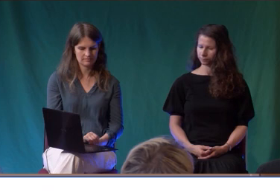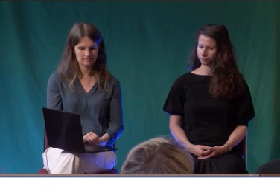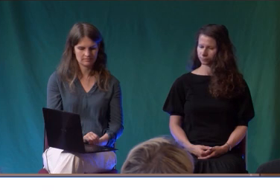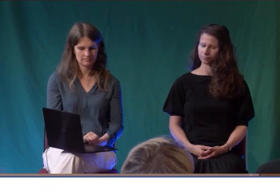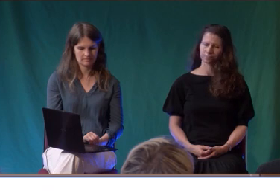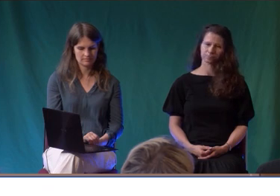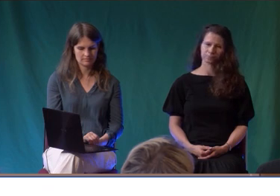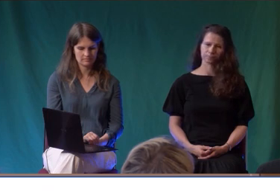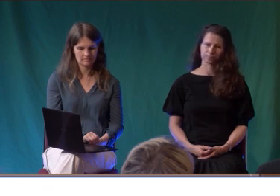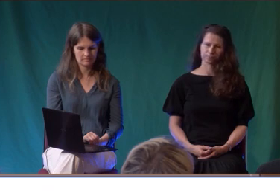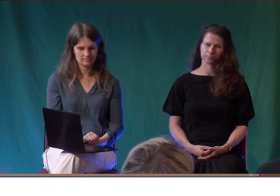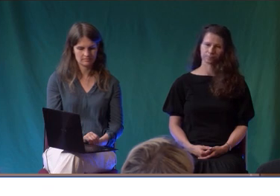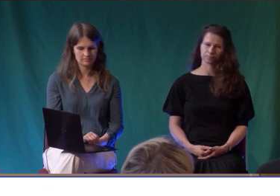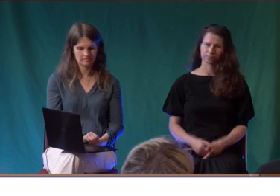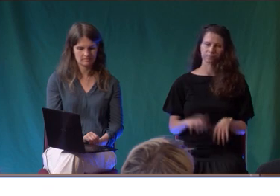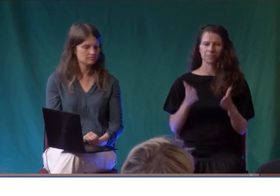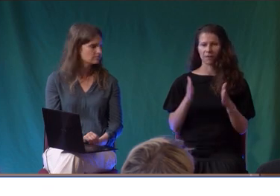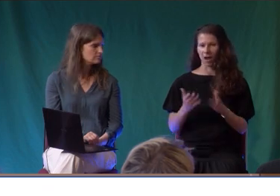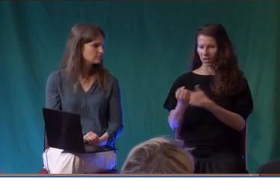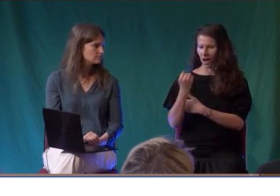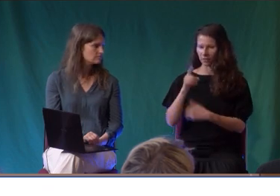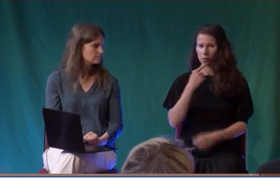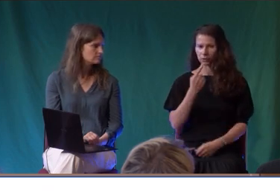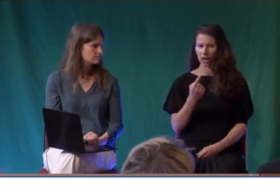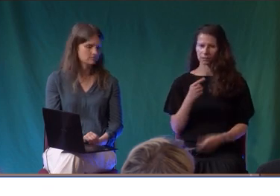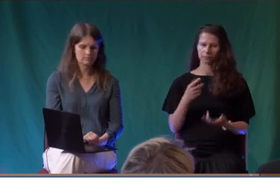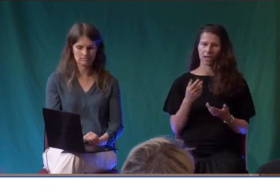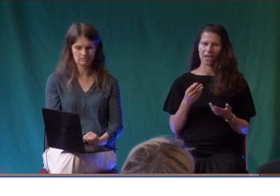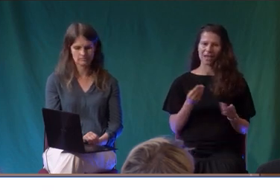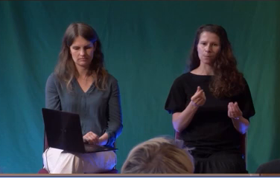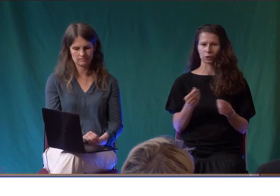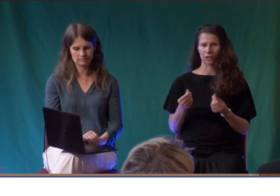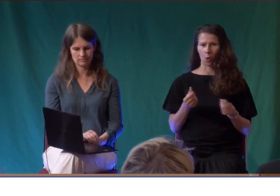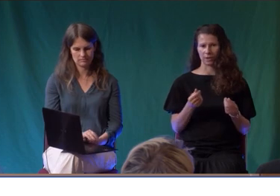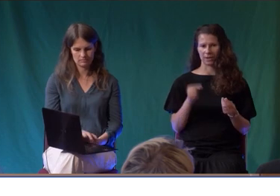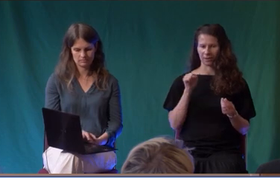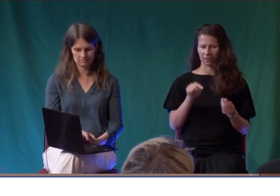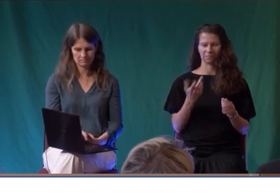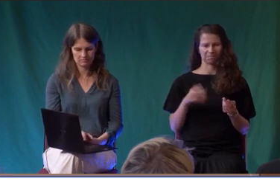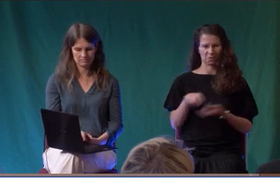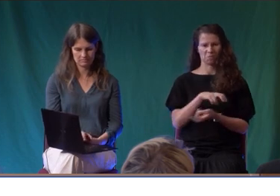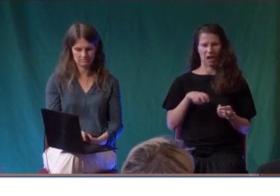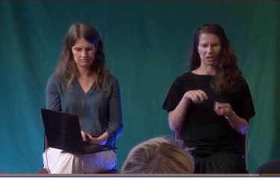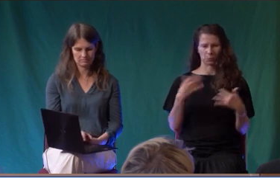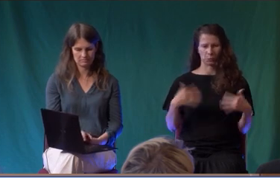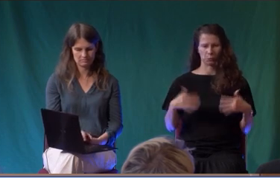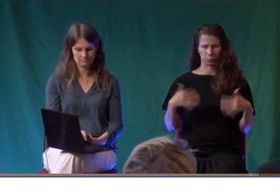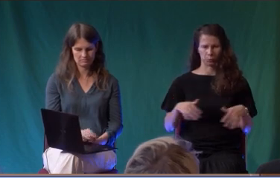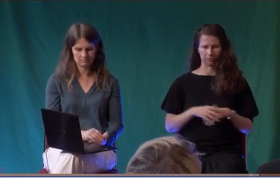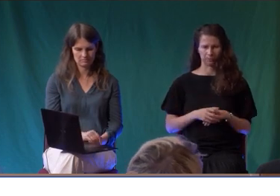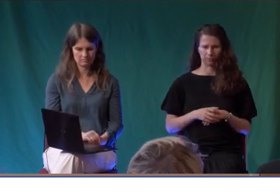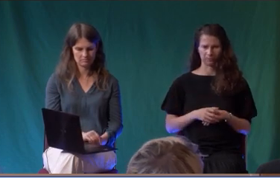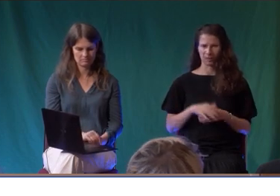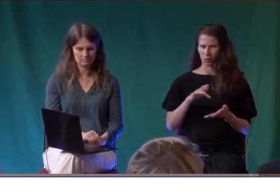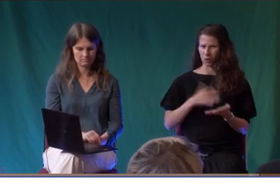rausgezogen aus dem Gesprächen der Umgang mit Emotionen also das ist schon eine Arbeit die natürlich teilweise sehr